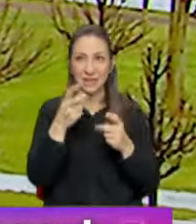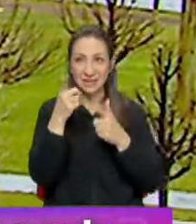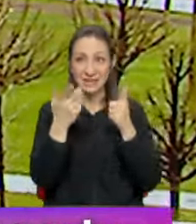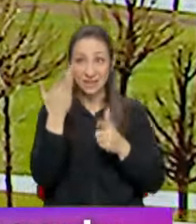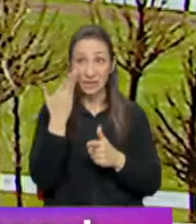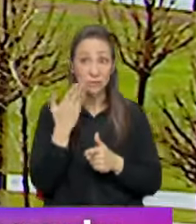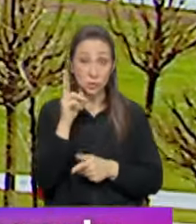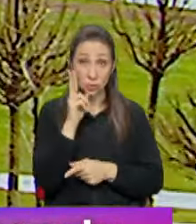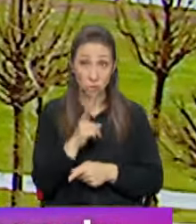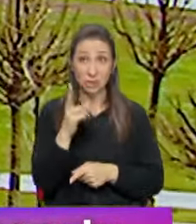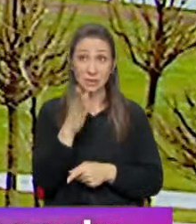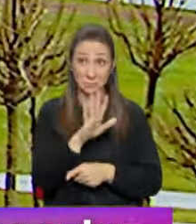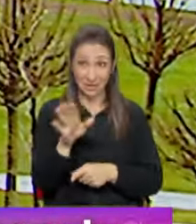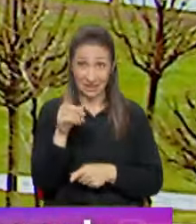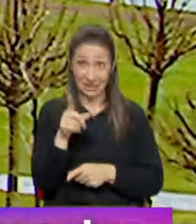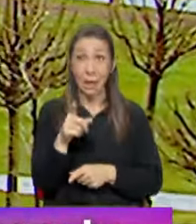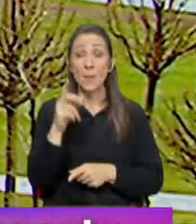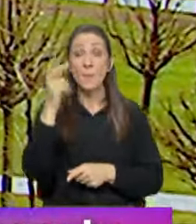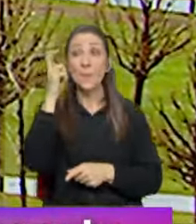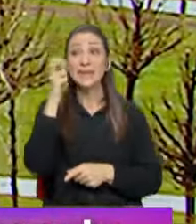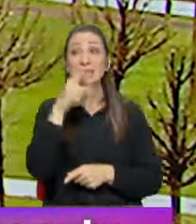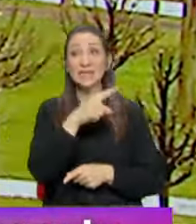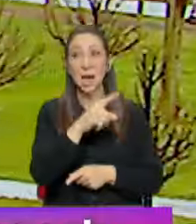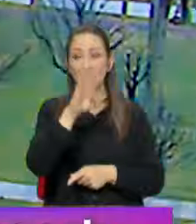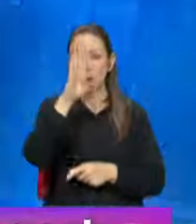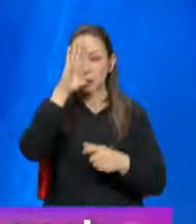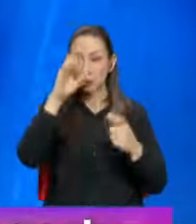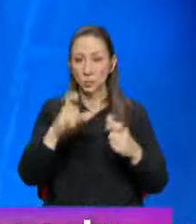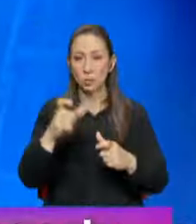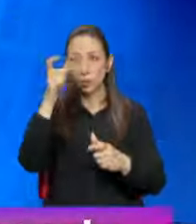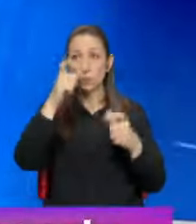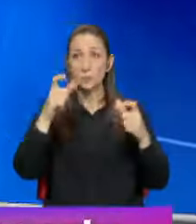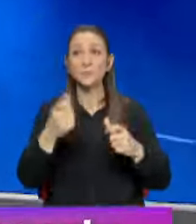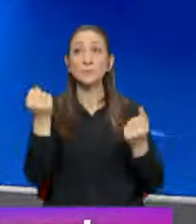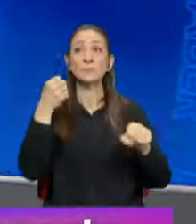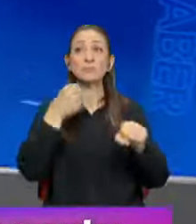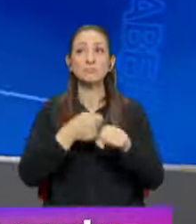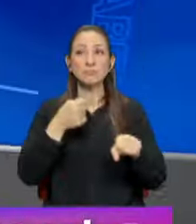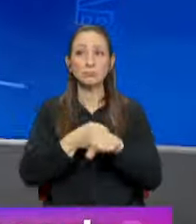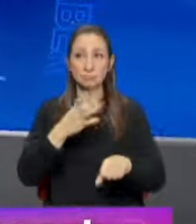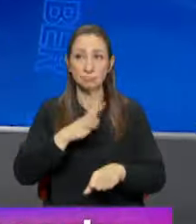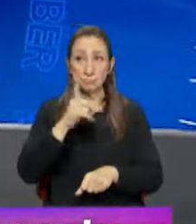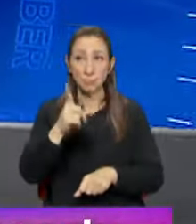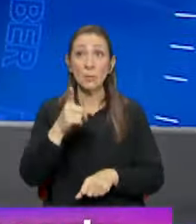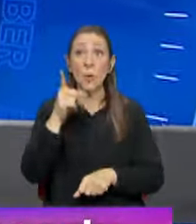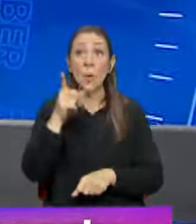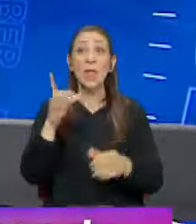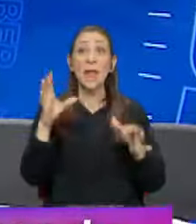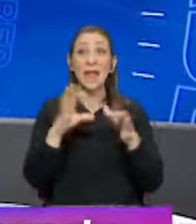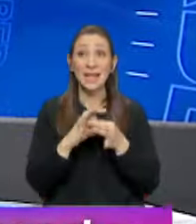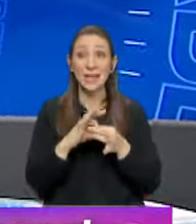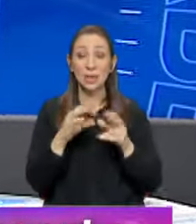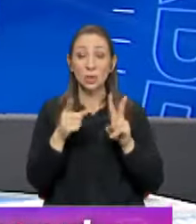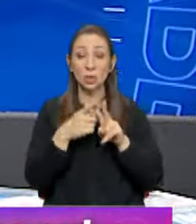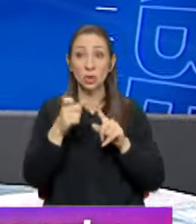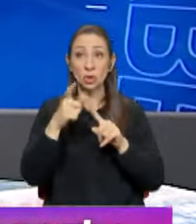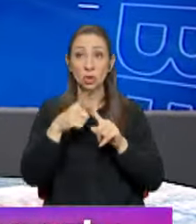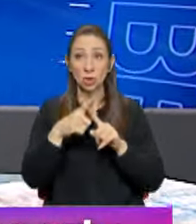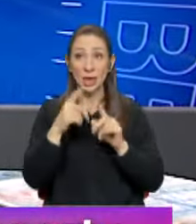görüntülerini gördünüz, izlediniz. Manisa'da, İstanbul'da, memlekette yaşanan trafik kazaları da var. Ona dair de